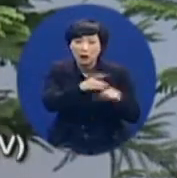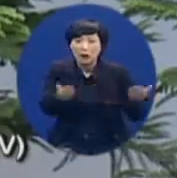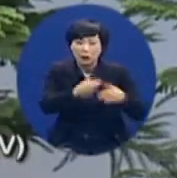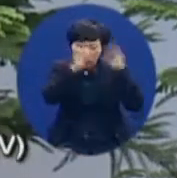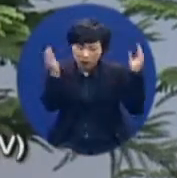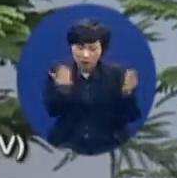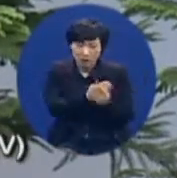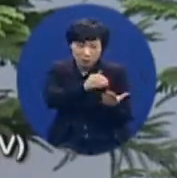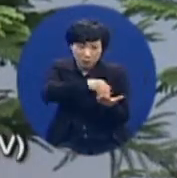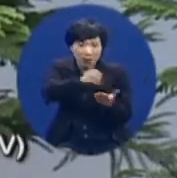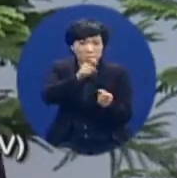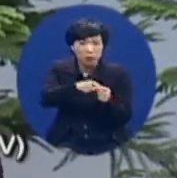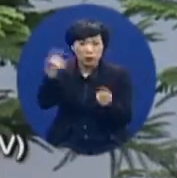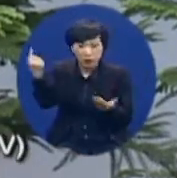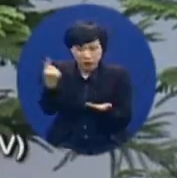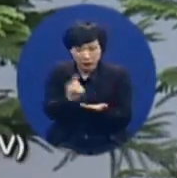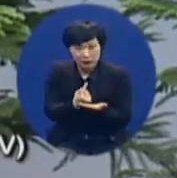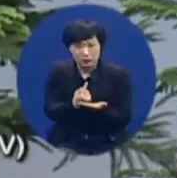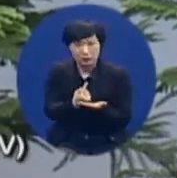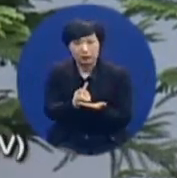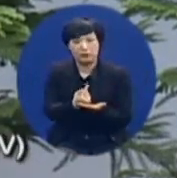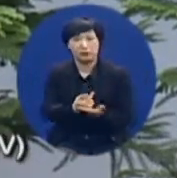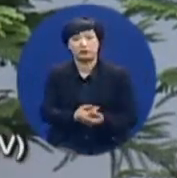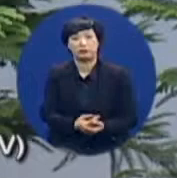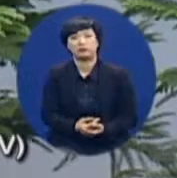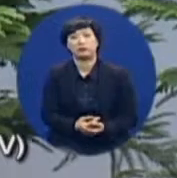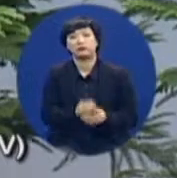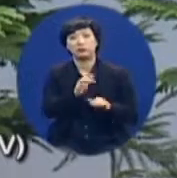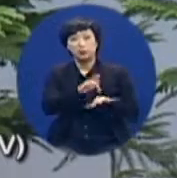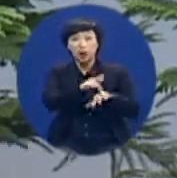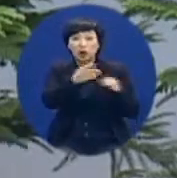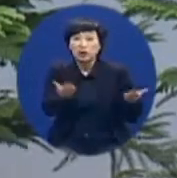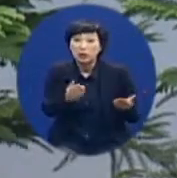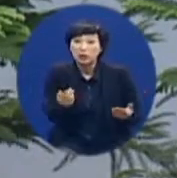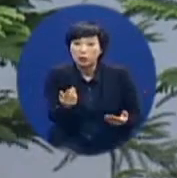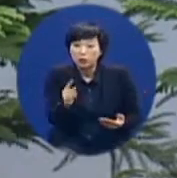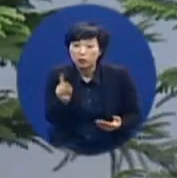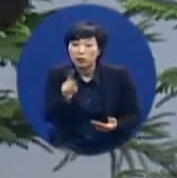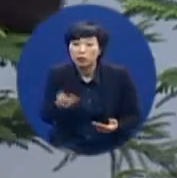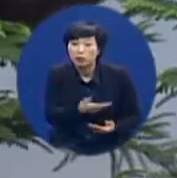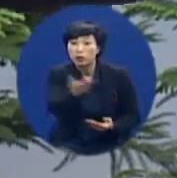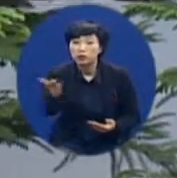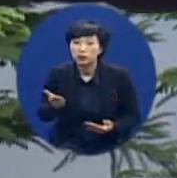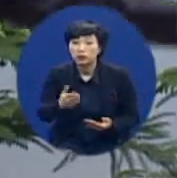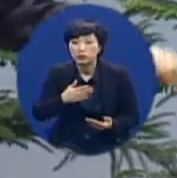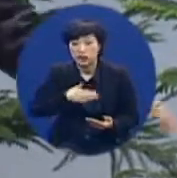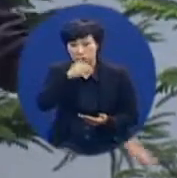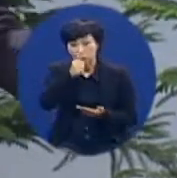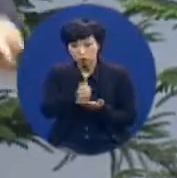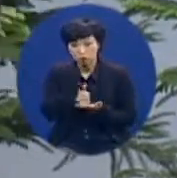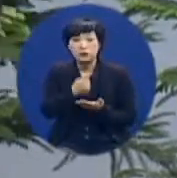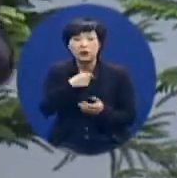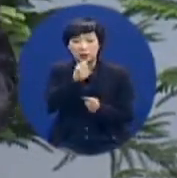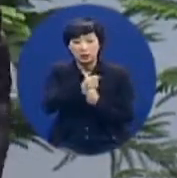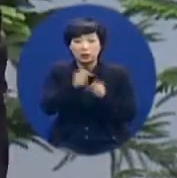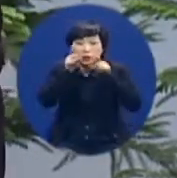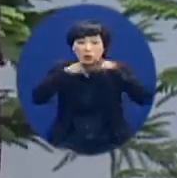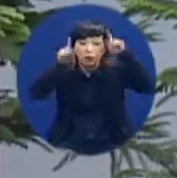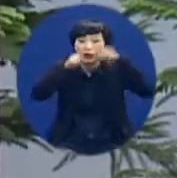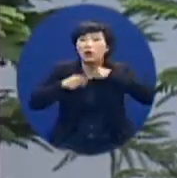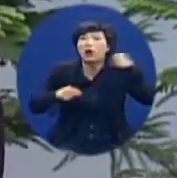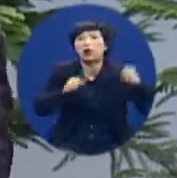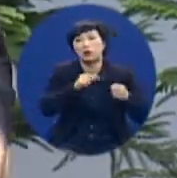일을라 하심이니라 아멘 마귀의 일이 뭐요 우리 죄짓게 지옥으로 데리고가는 일이 마귀